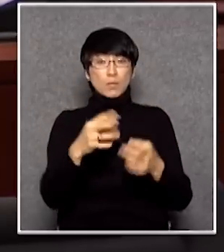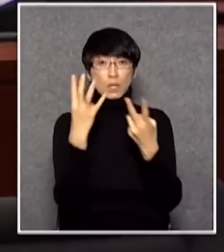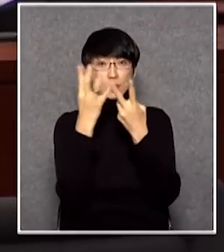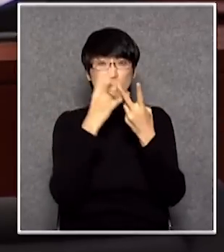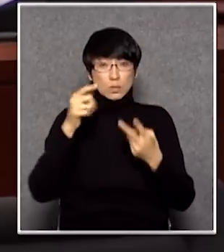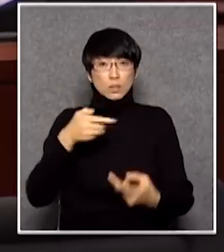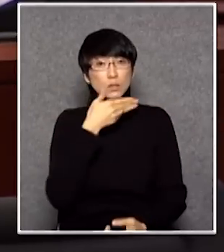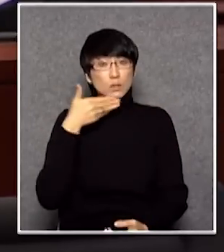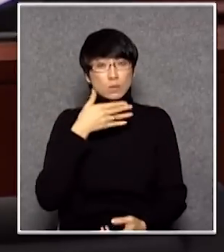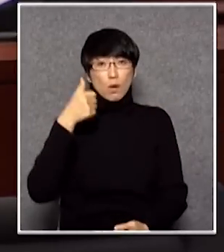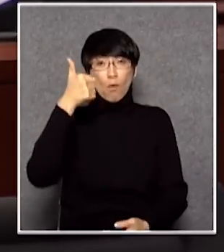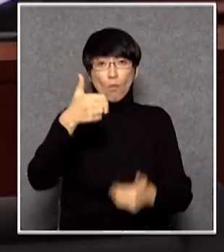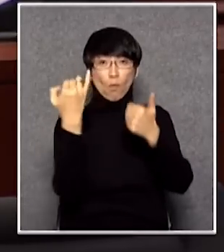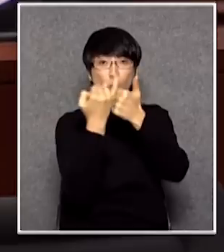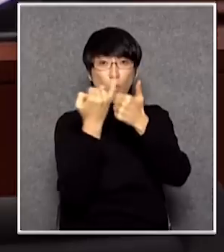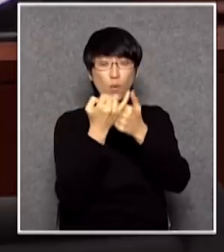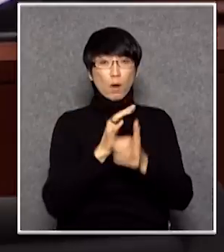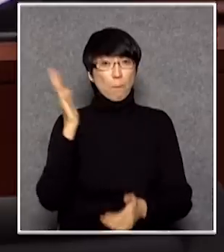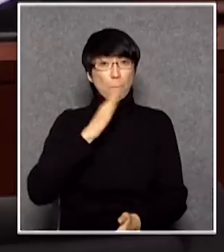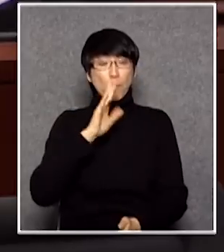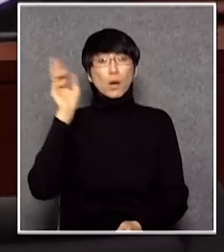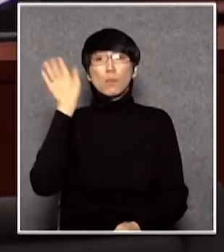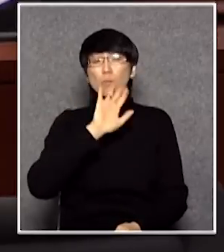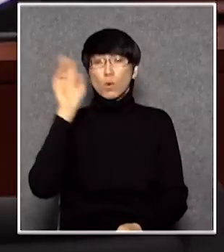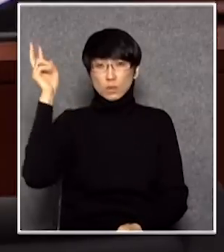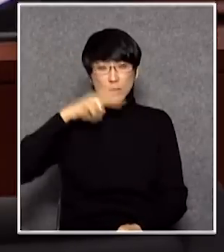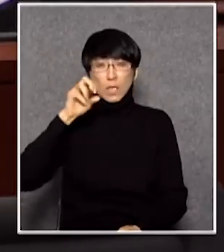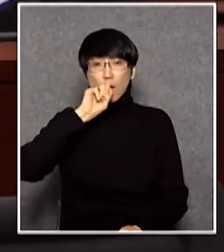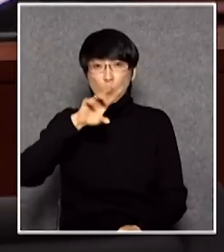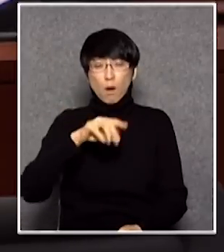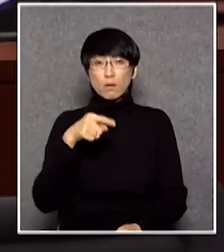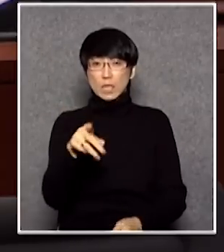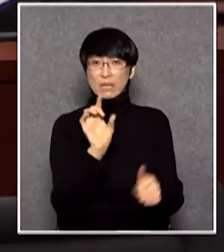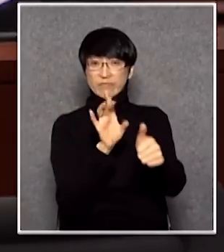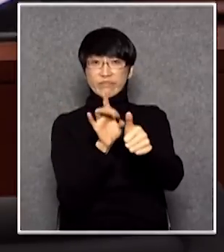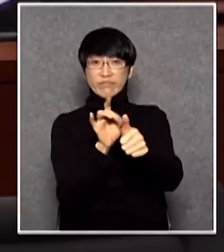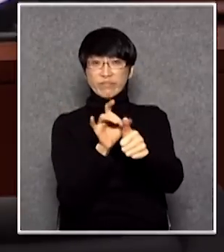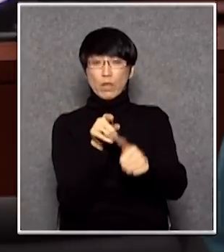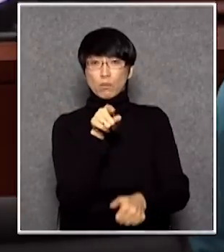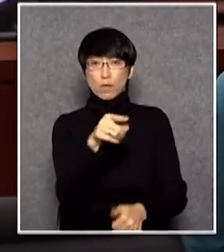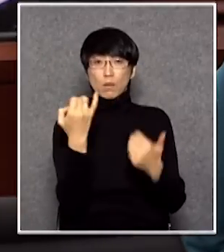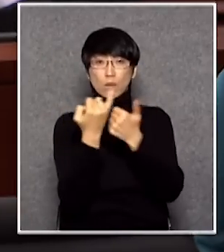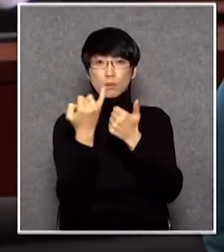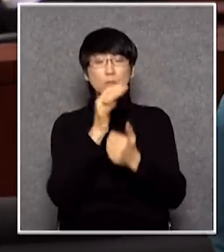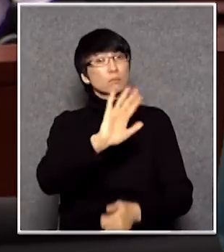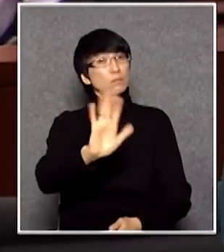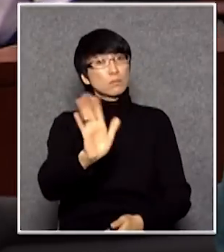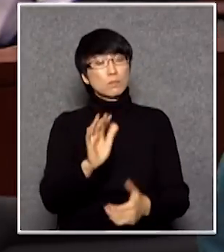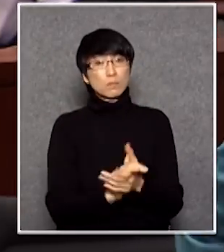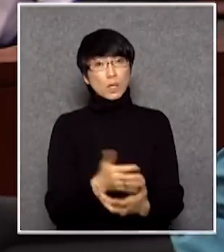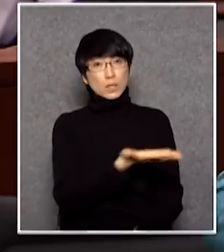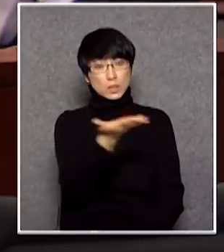是好學生嚟噶，你哋唔好成日攞啲年青人出嚟做擋箭牌，我希望。咁而事實上大家亦都知